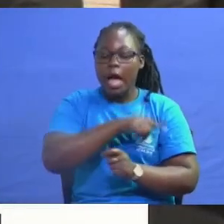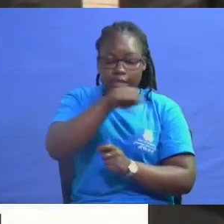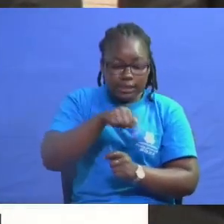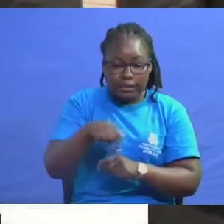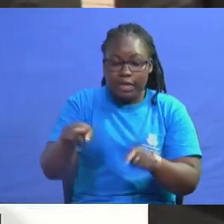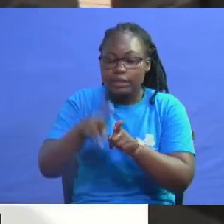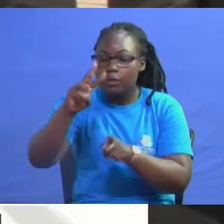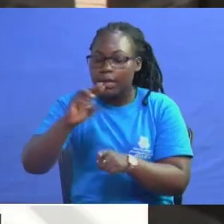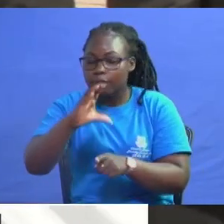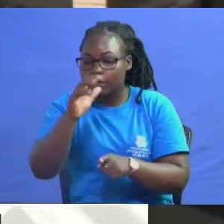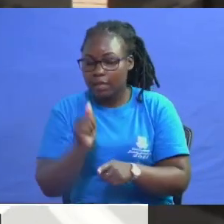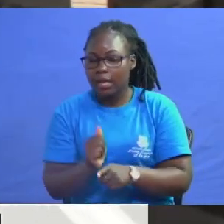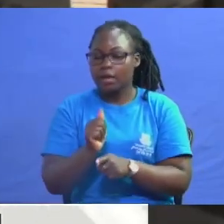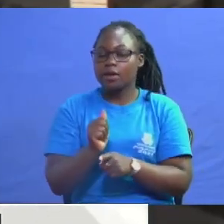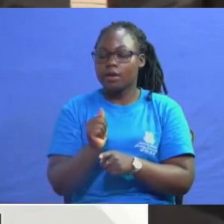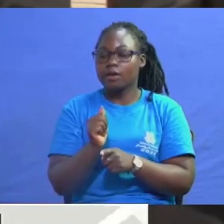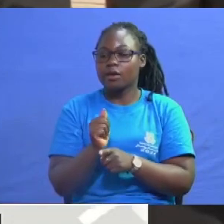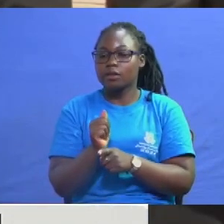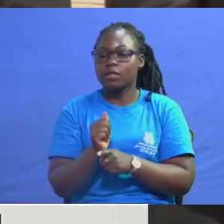kama MCA,